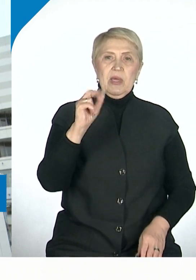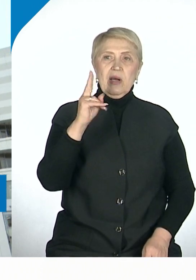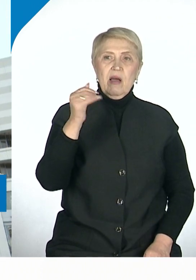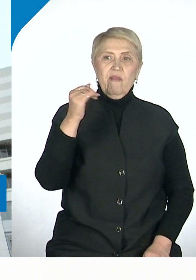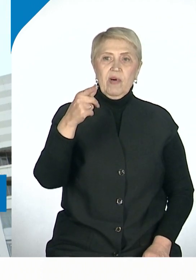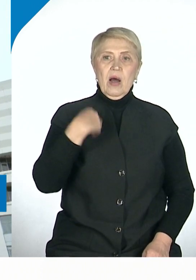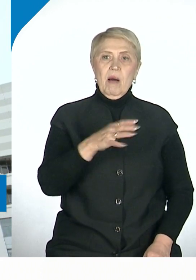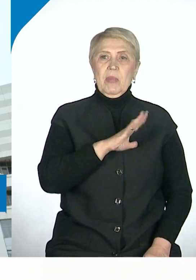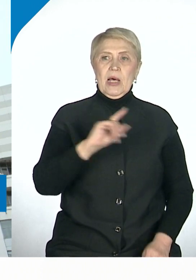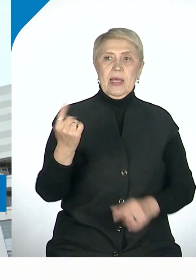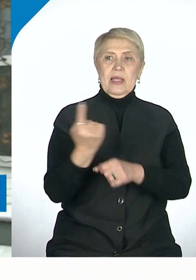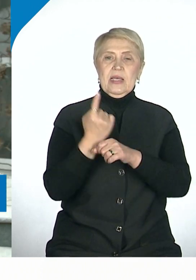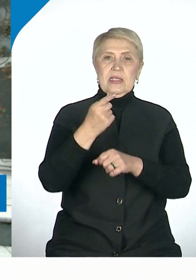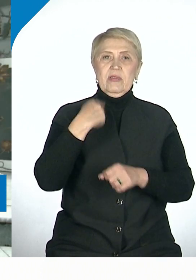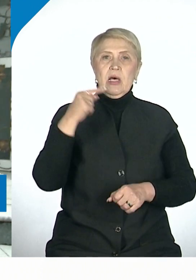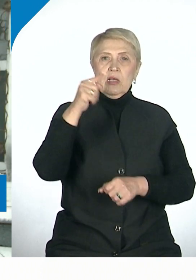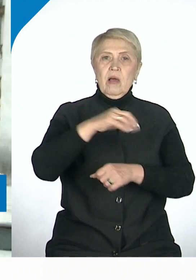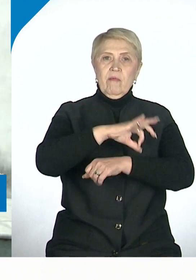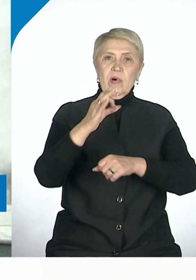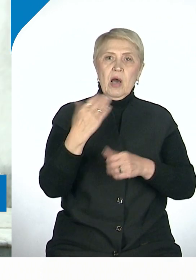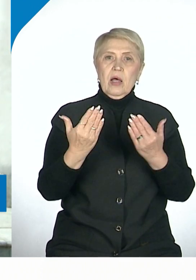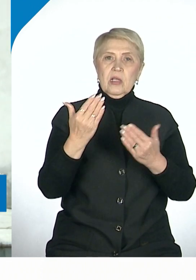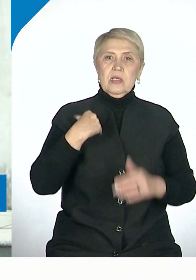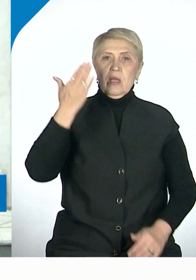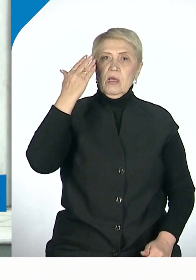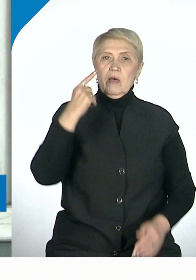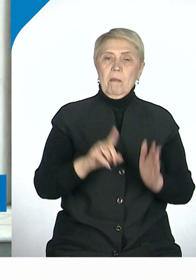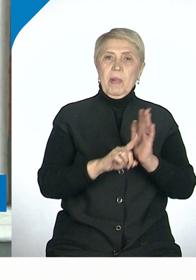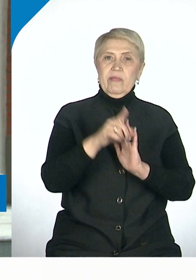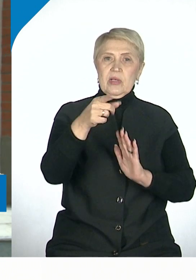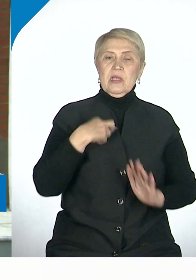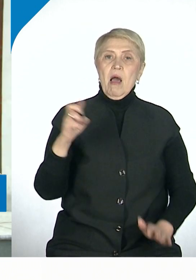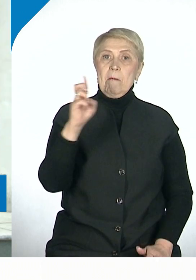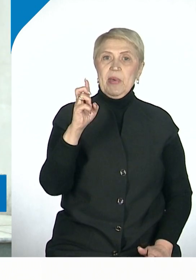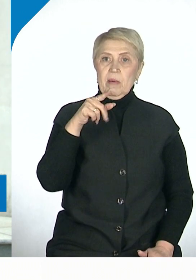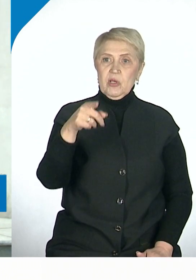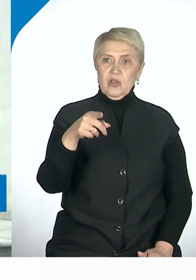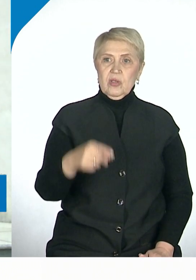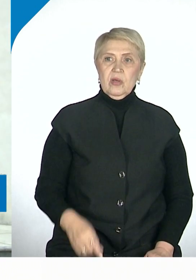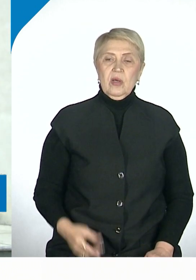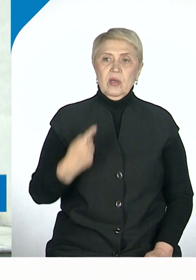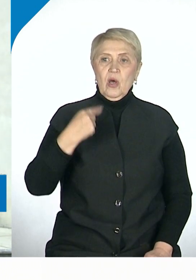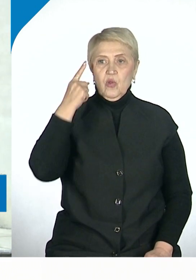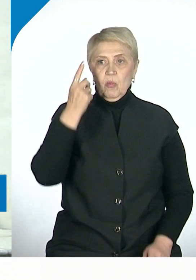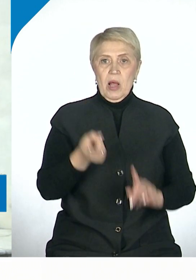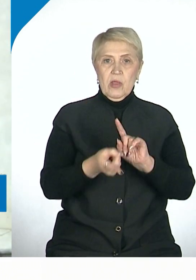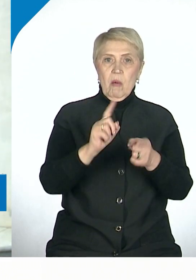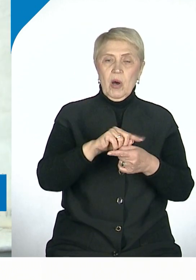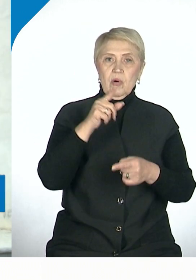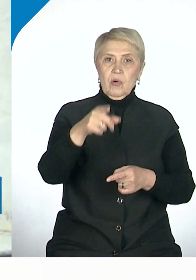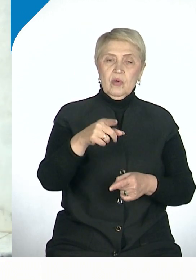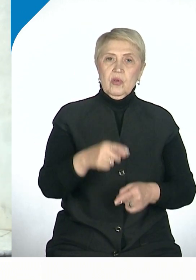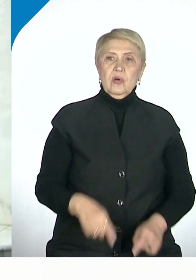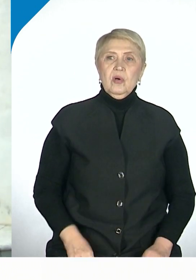была единственной на Дальнем Востоке. Относительно недавно появилась и в Биробиджане. Так я думала, наоборот, по идее, Биробиджан должен